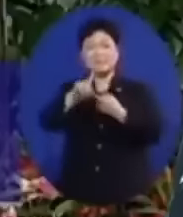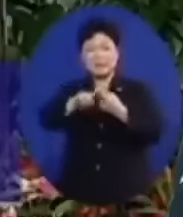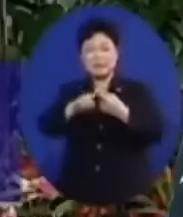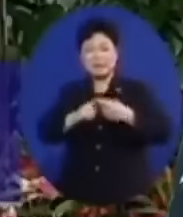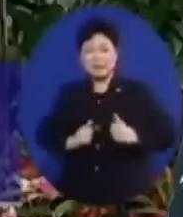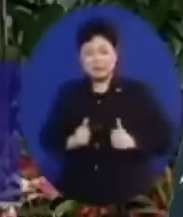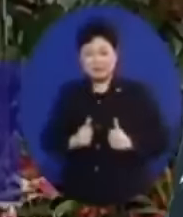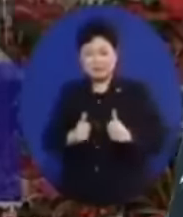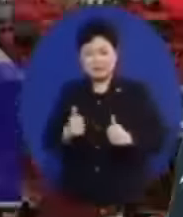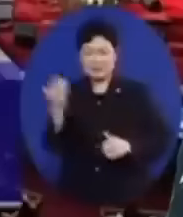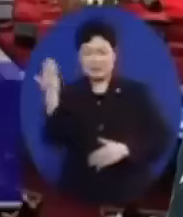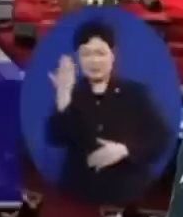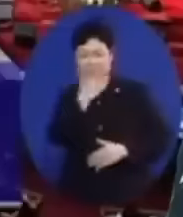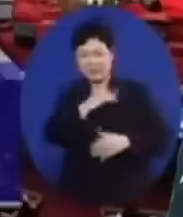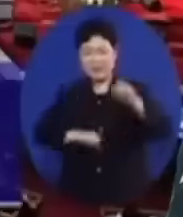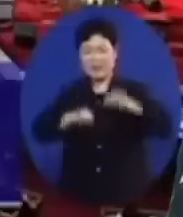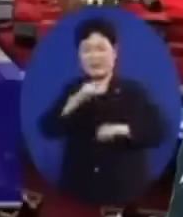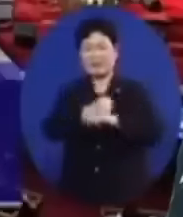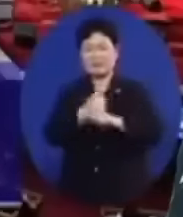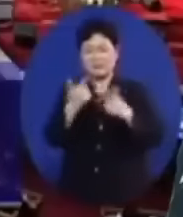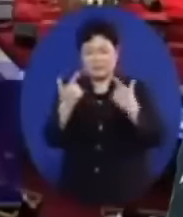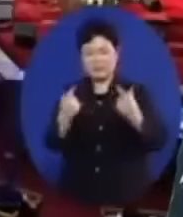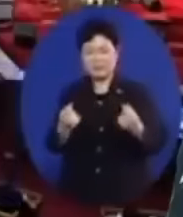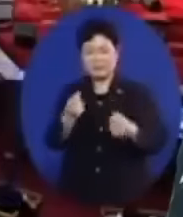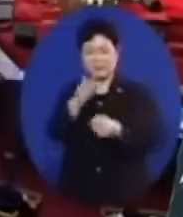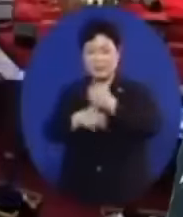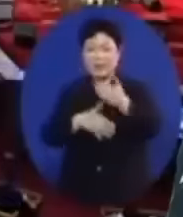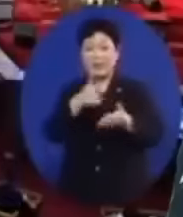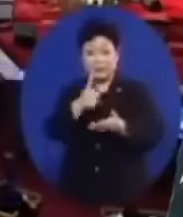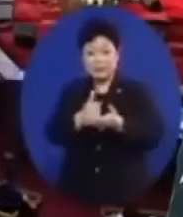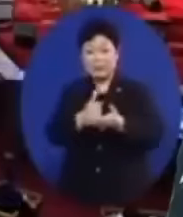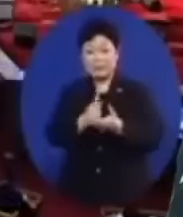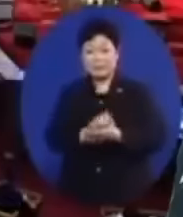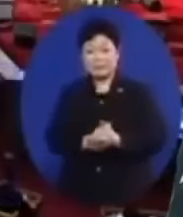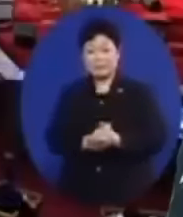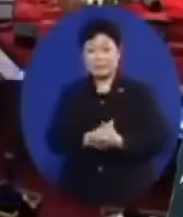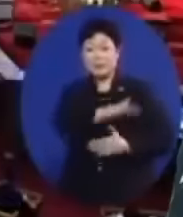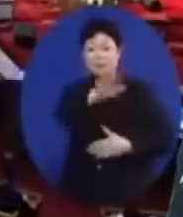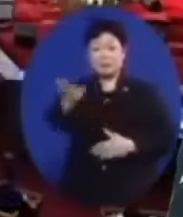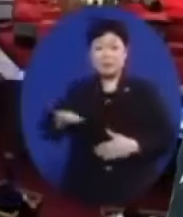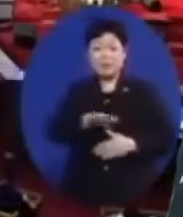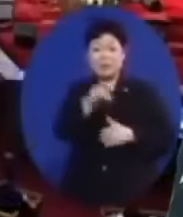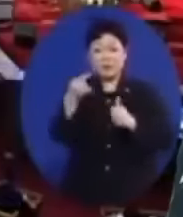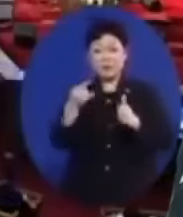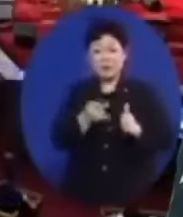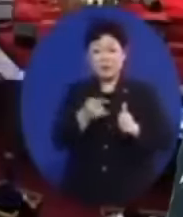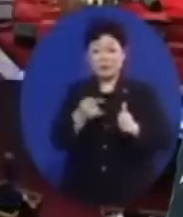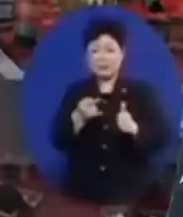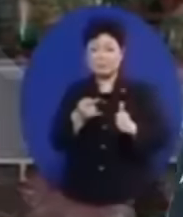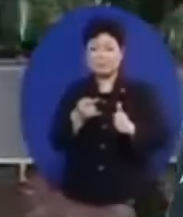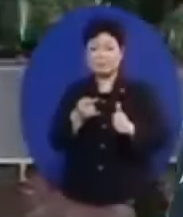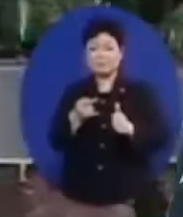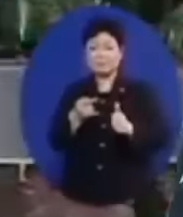성실함과 진실함으로 행하였습니다. 하나님이 우리에게